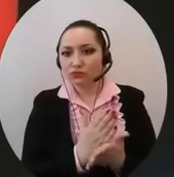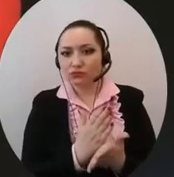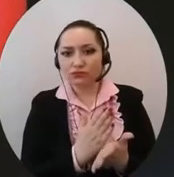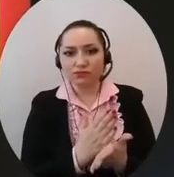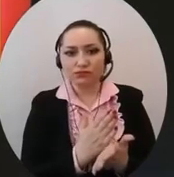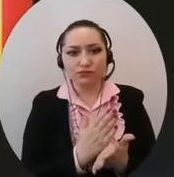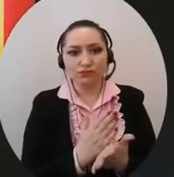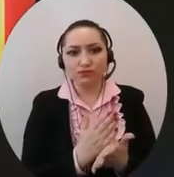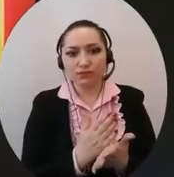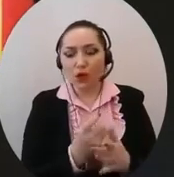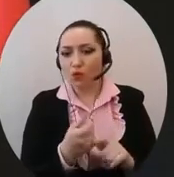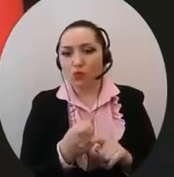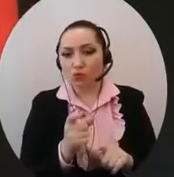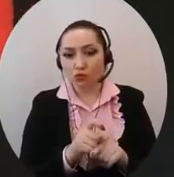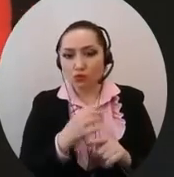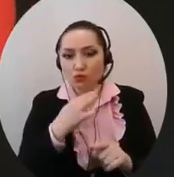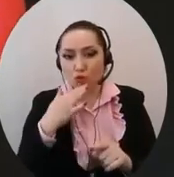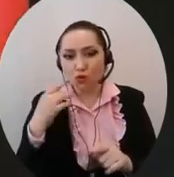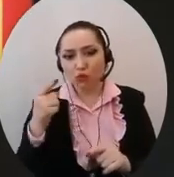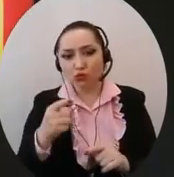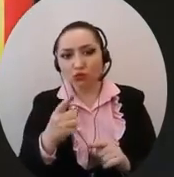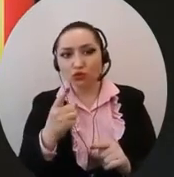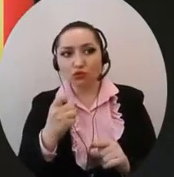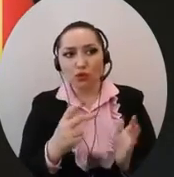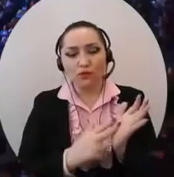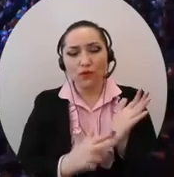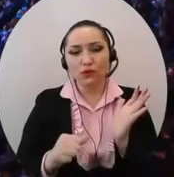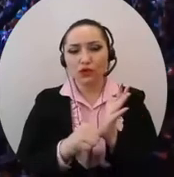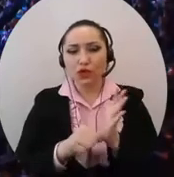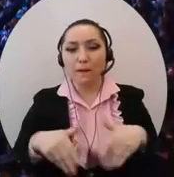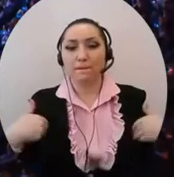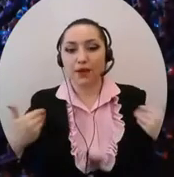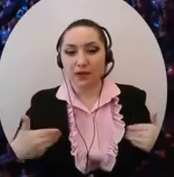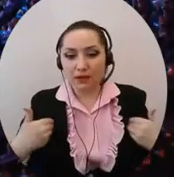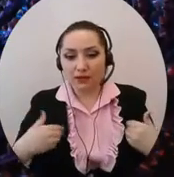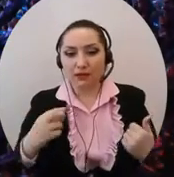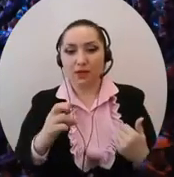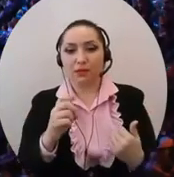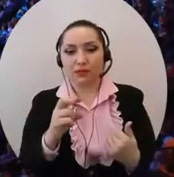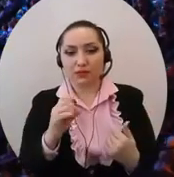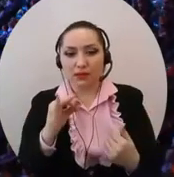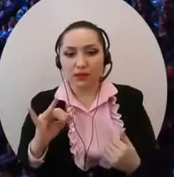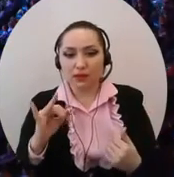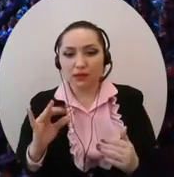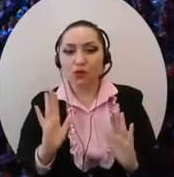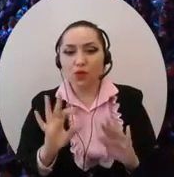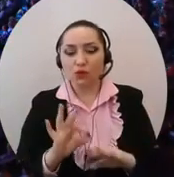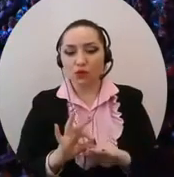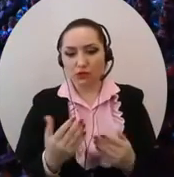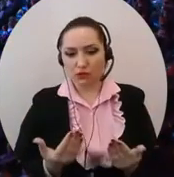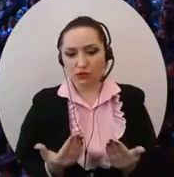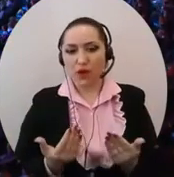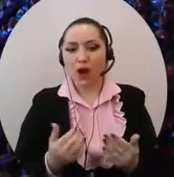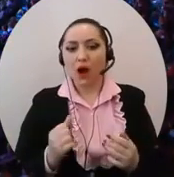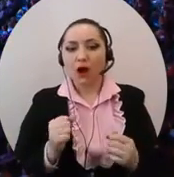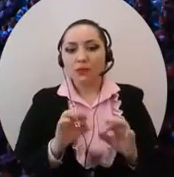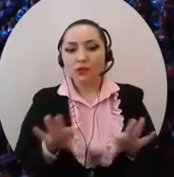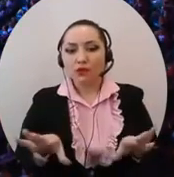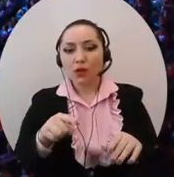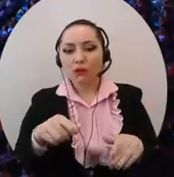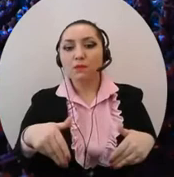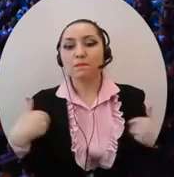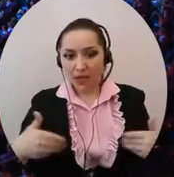Очень много тысяч, 186 полезных бактерий живет только на коже. Причем они именно полезные,